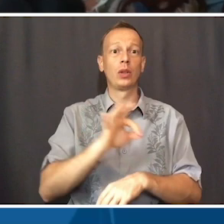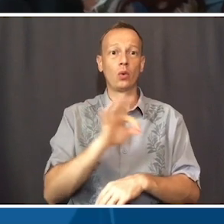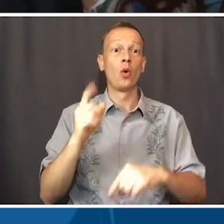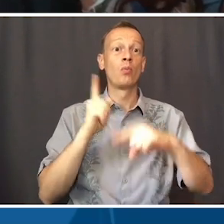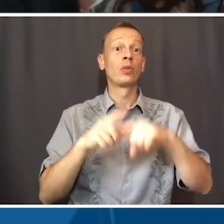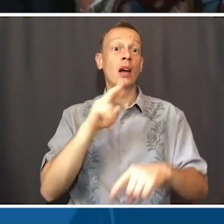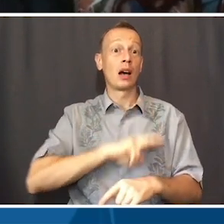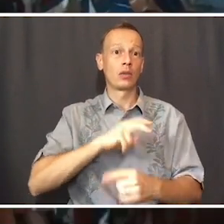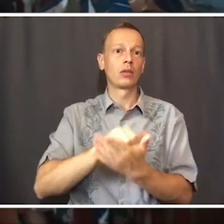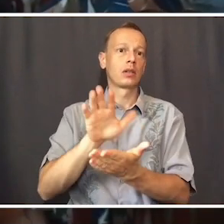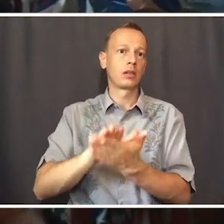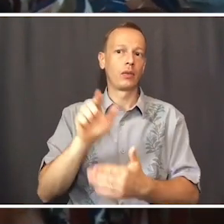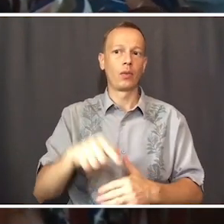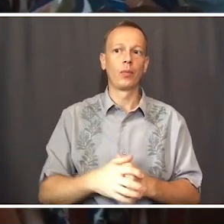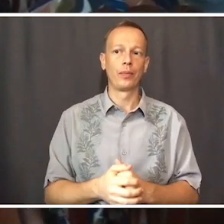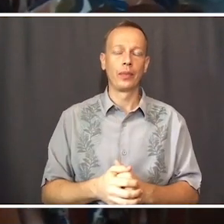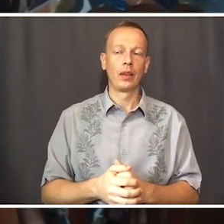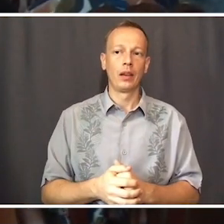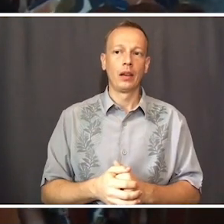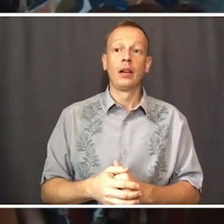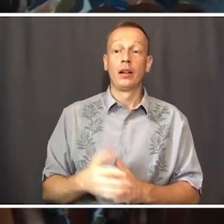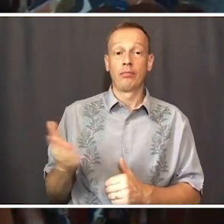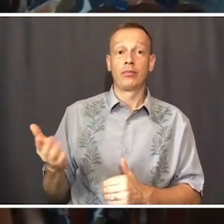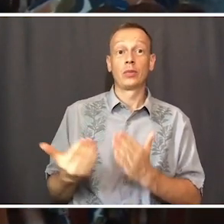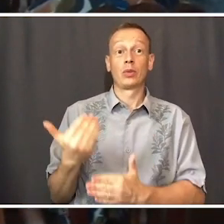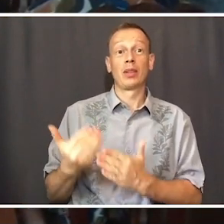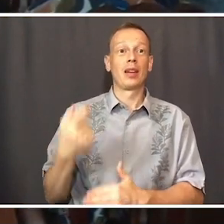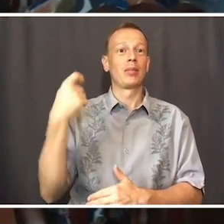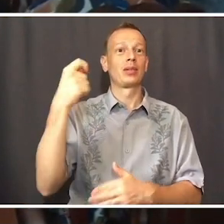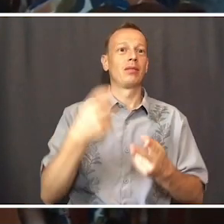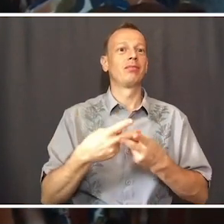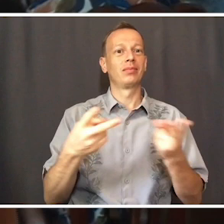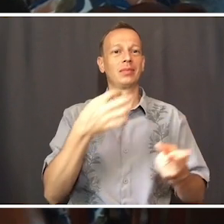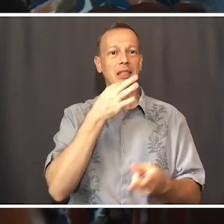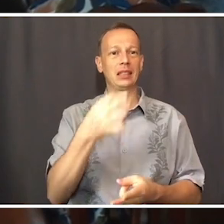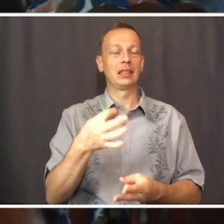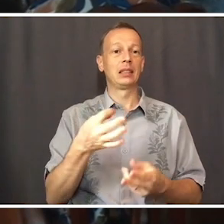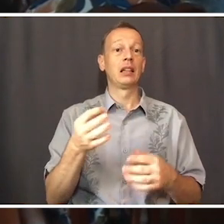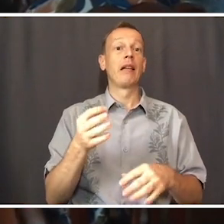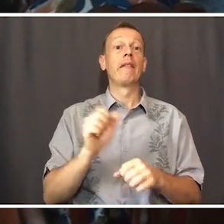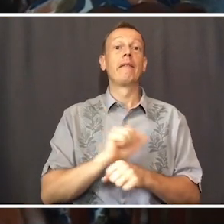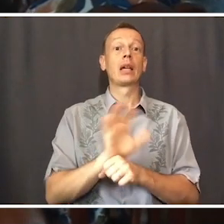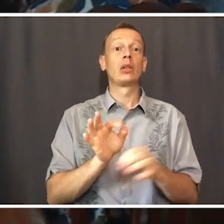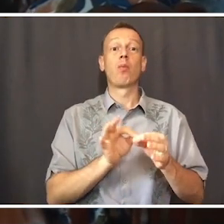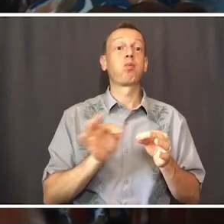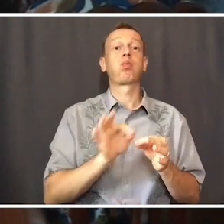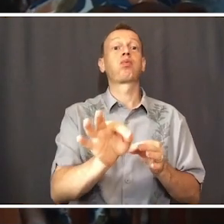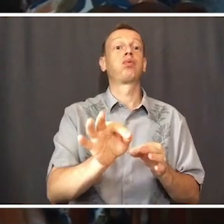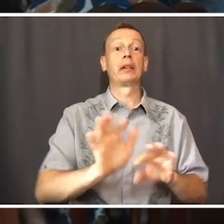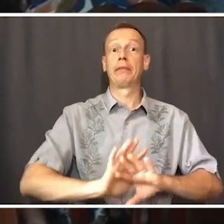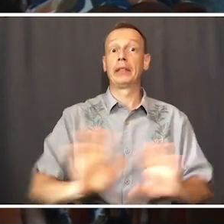président Edouard Fritsch l'a dit ce matin, le virus ne circule plus. Nous allons donc faire circuler les